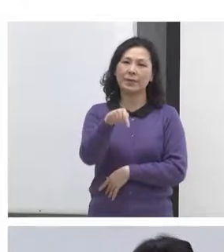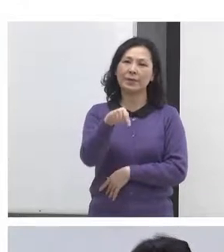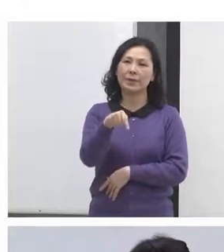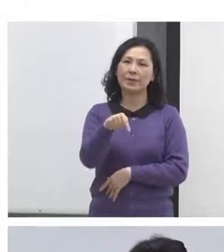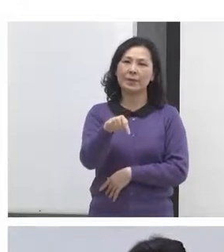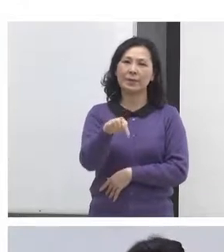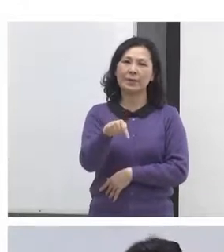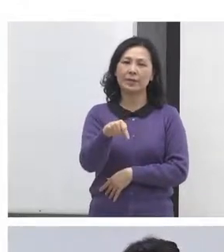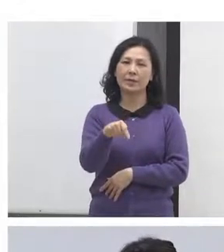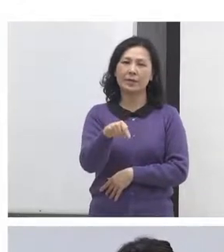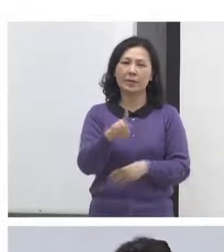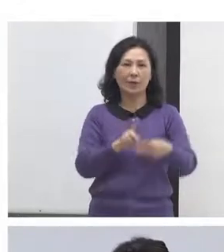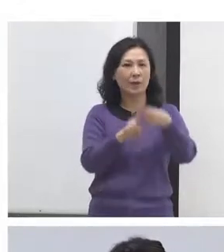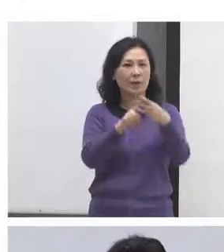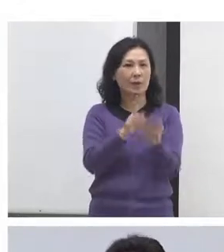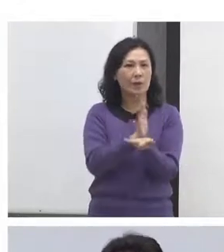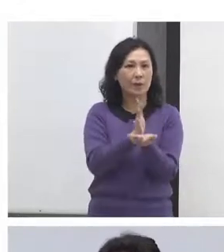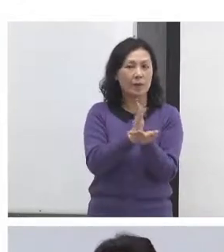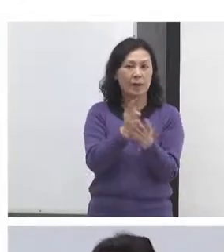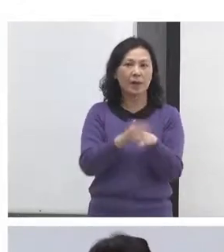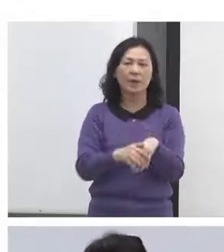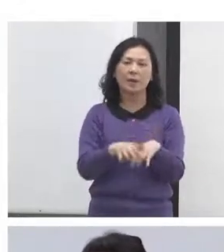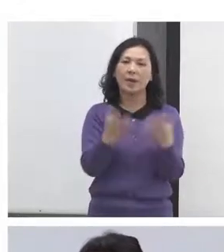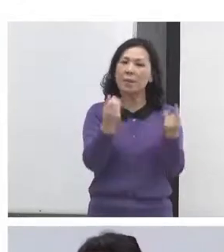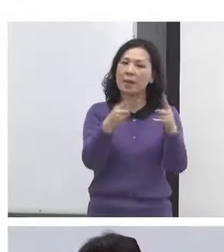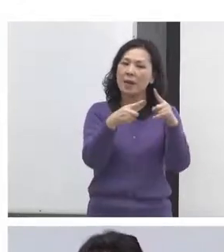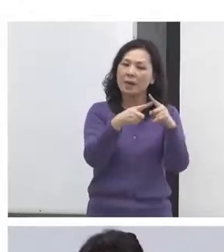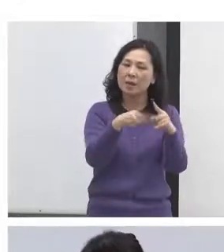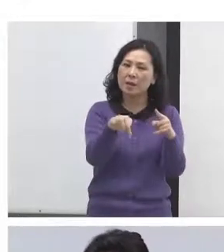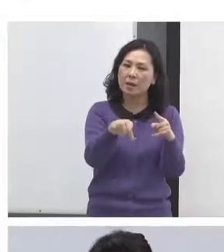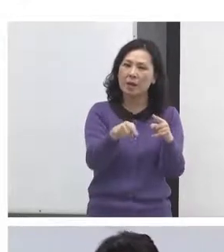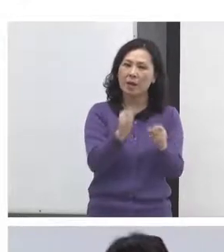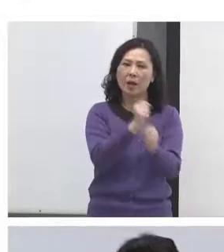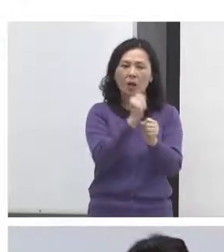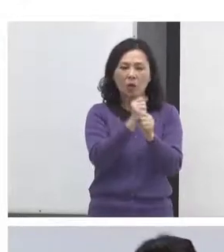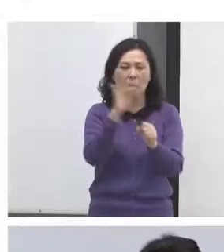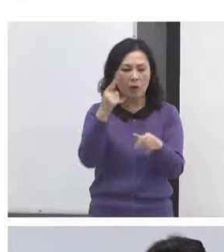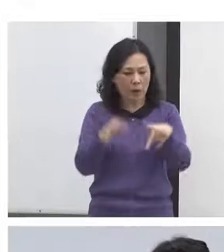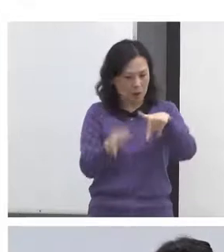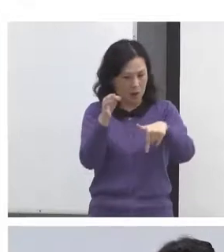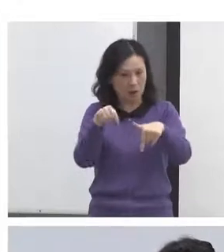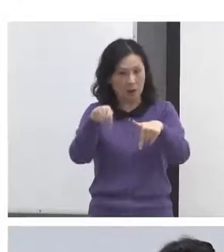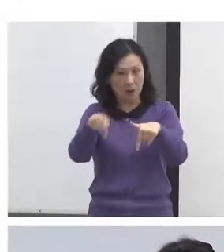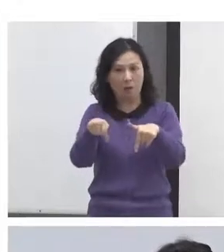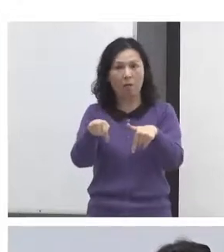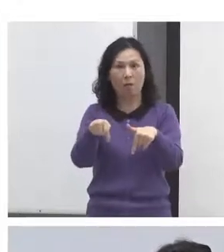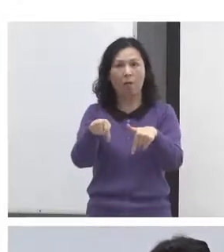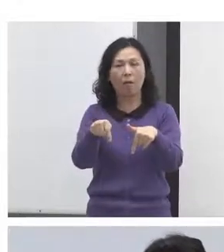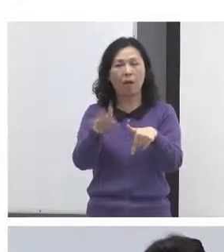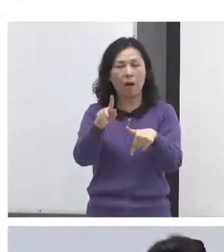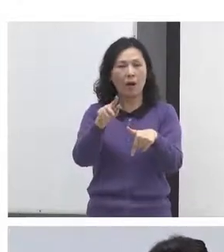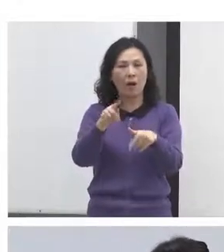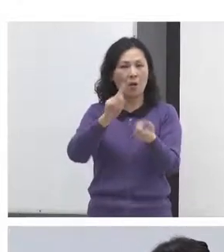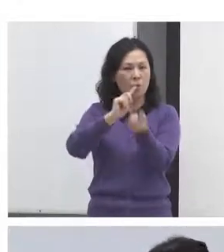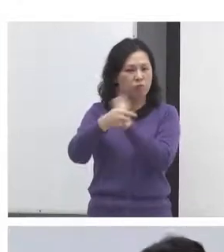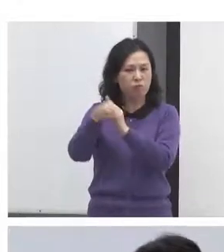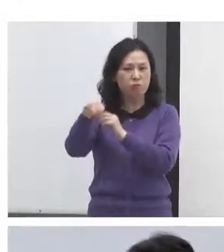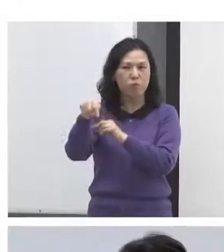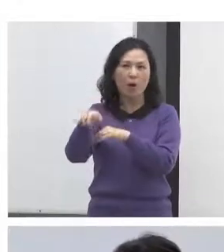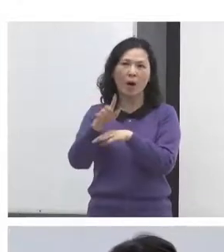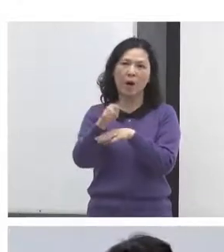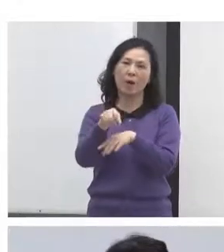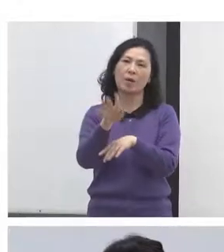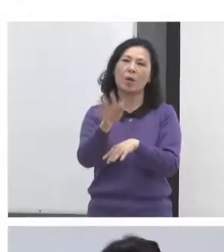要是在讲说这个没有人生产出来的这个价值的可能会被变成私有化的这样的一个问